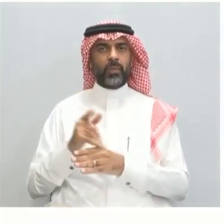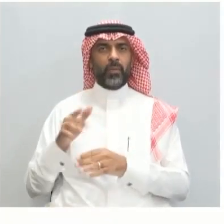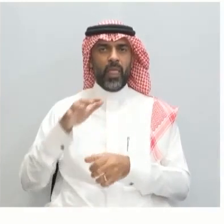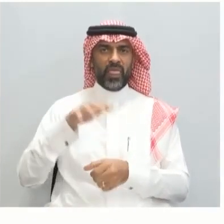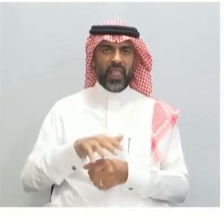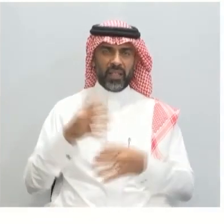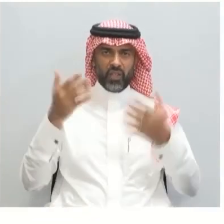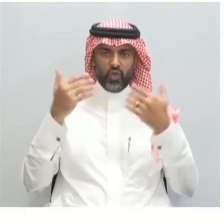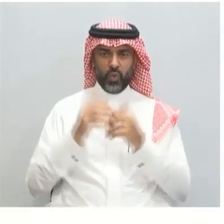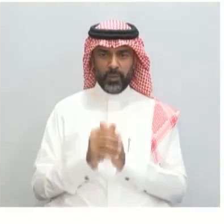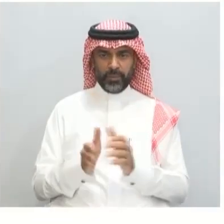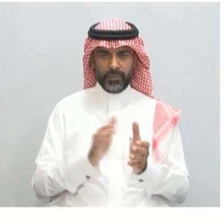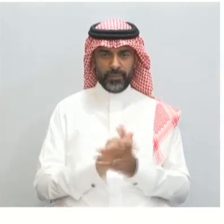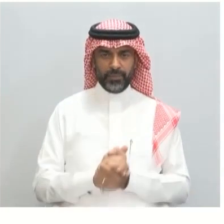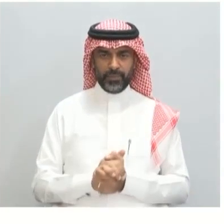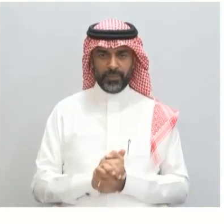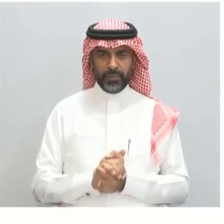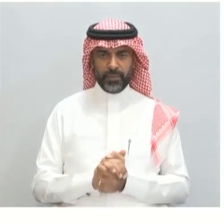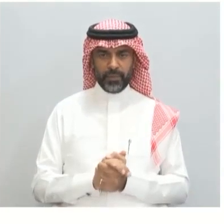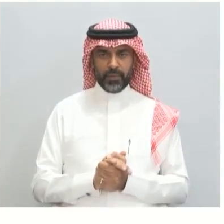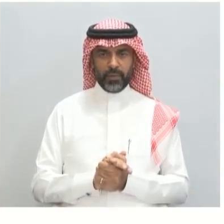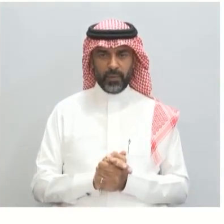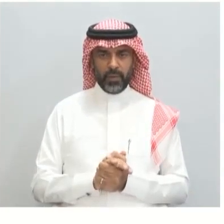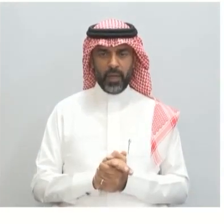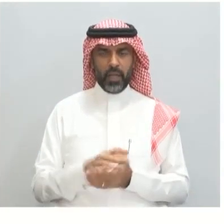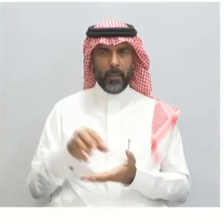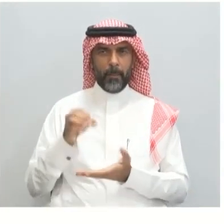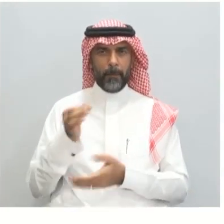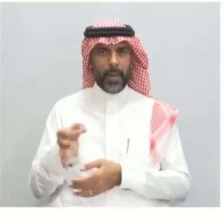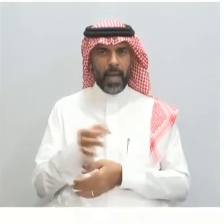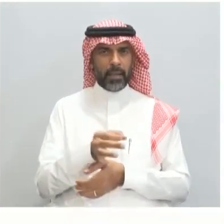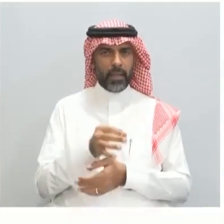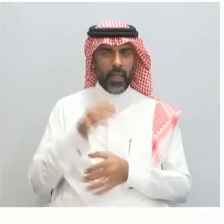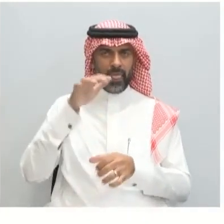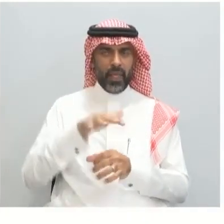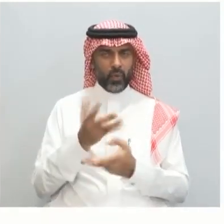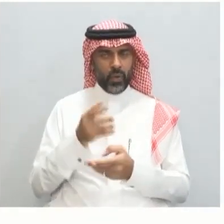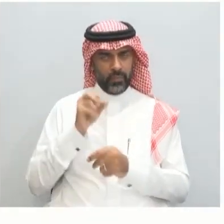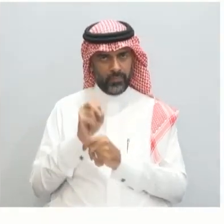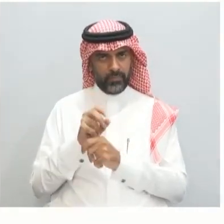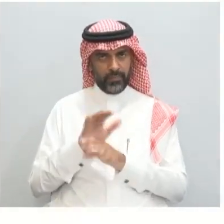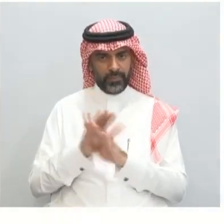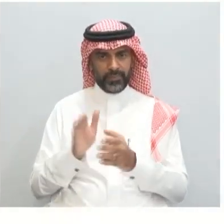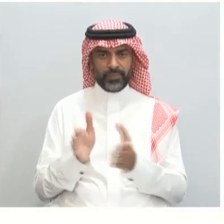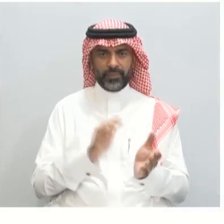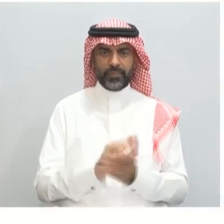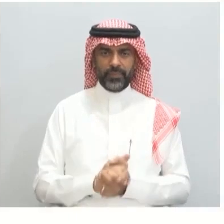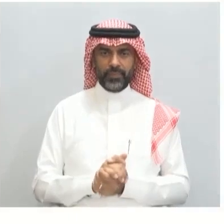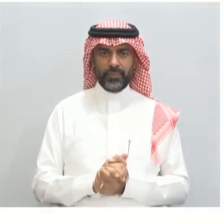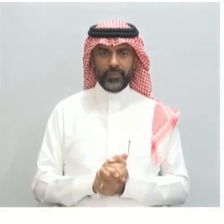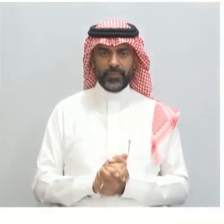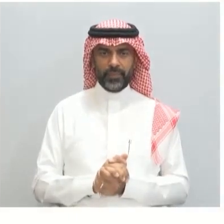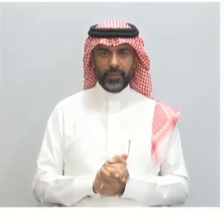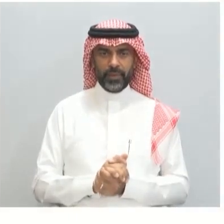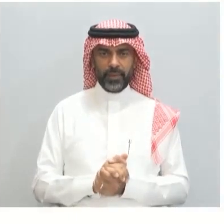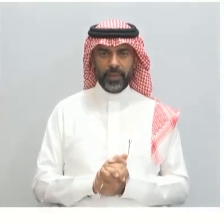الجوي ايضا ما هي مناطق الضغط الجوي الدائمه ذكرناها لكم ومن ثم